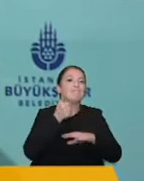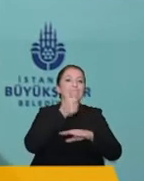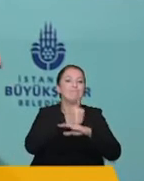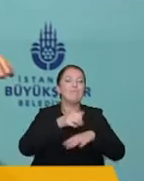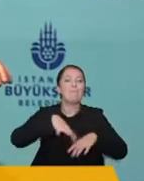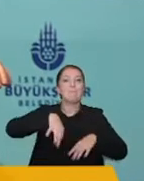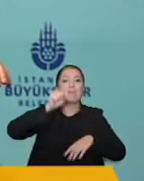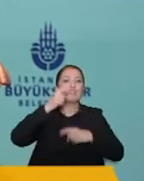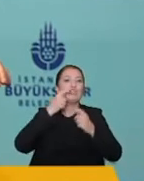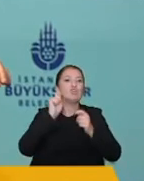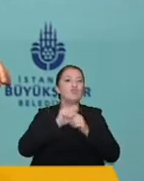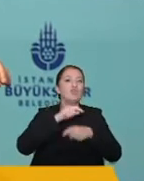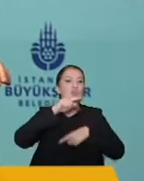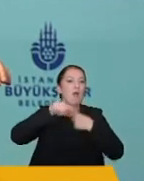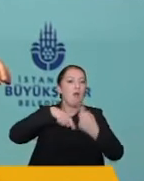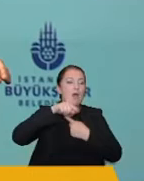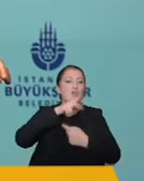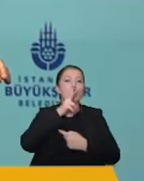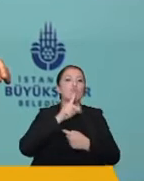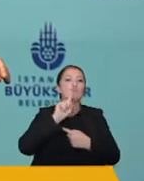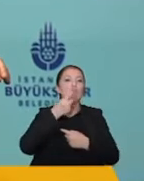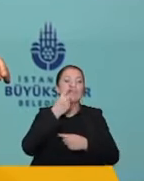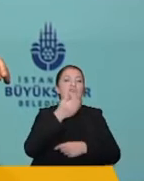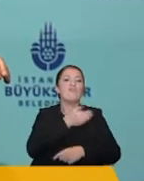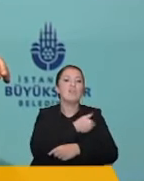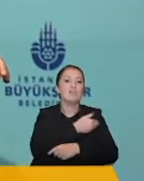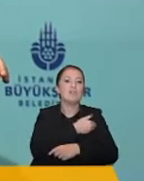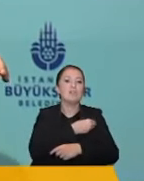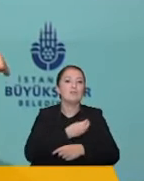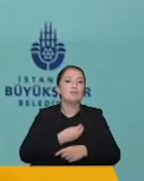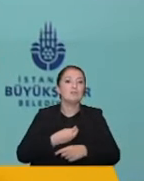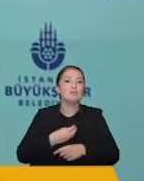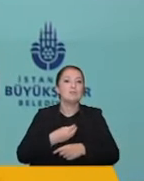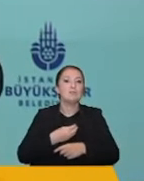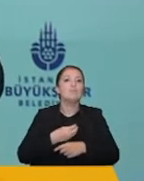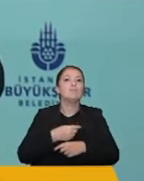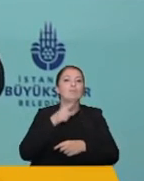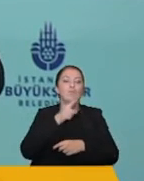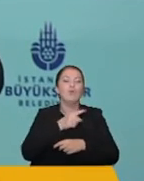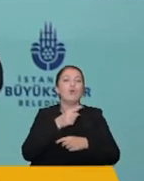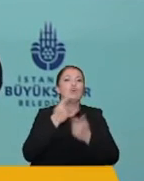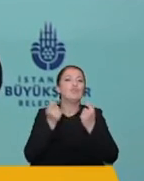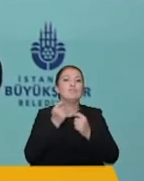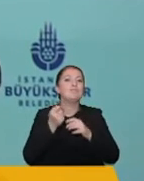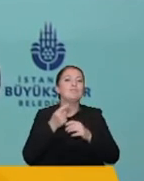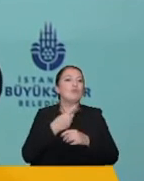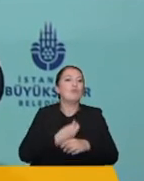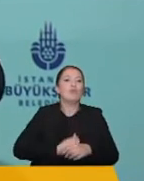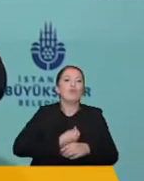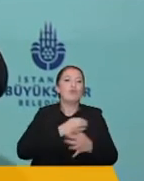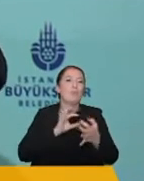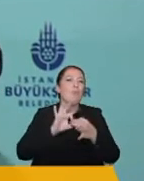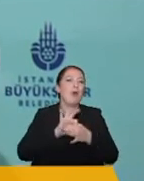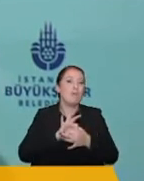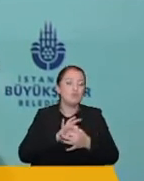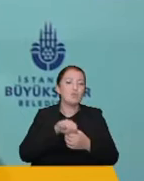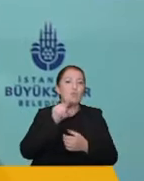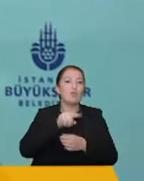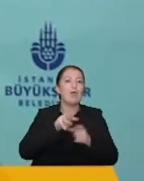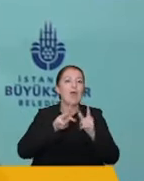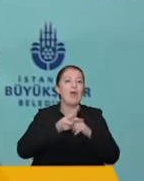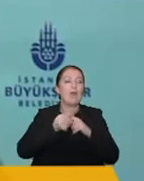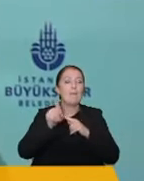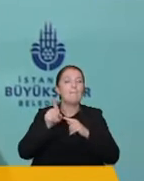iş arayan 300 bin vatandaşımız umurunu da bu istihdam merkezlerine bağlamıştır. Bu da Ekrem